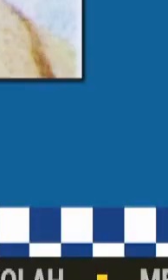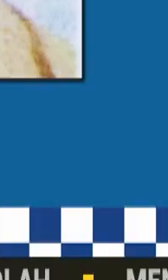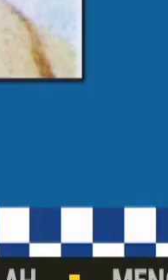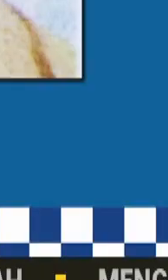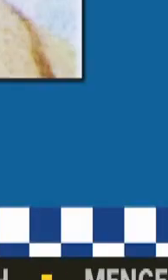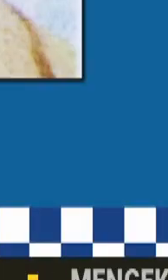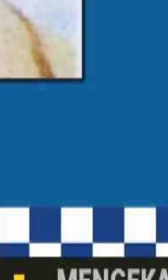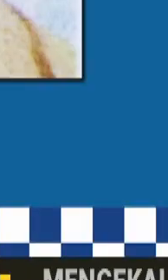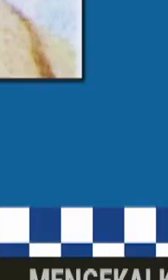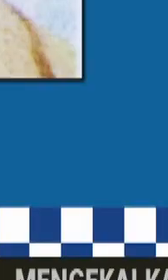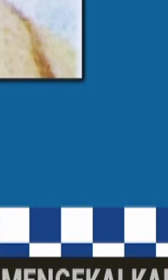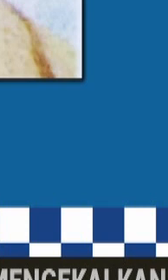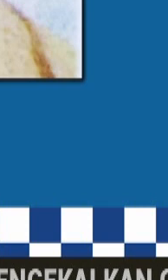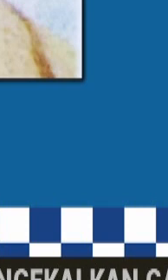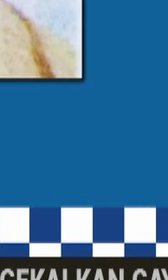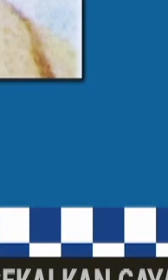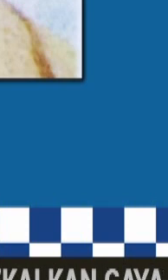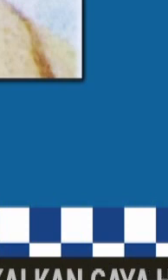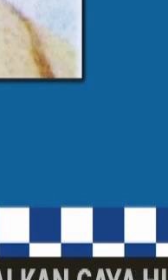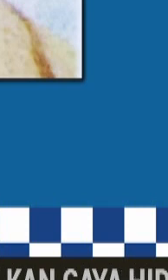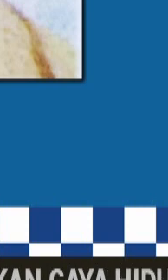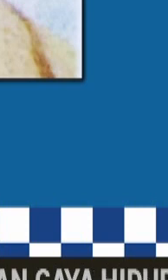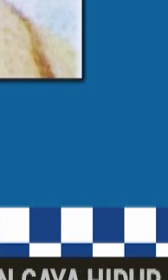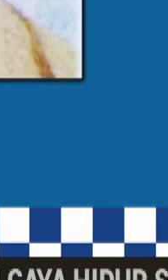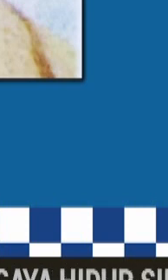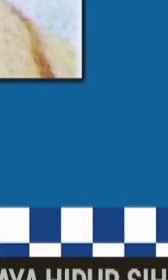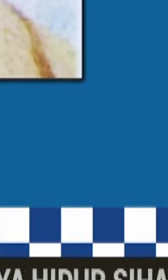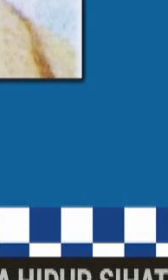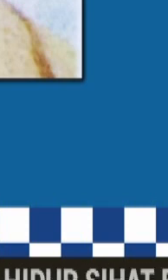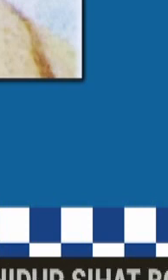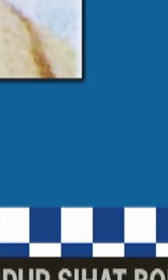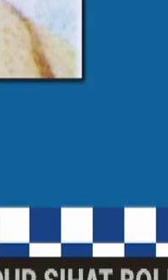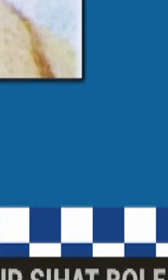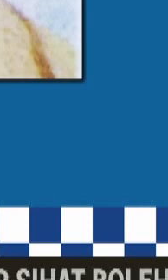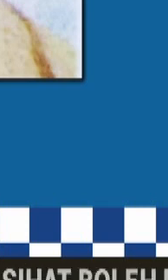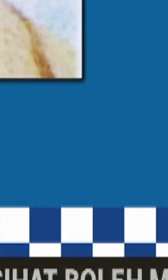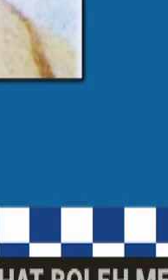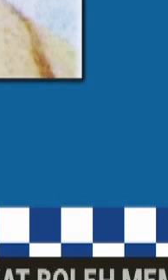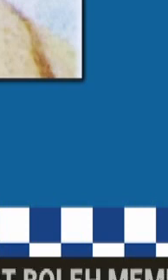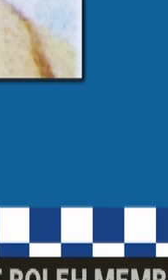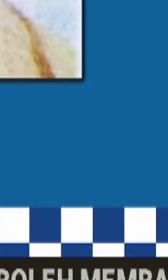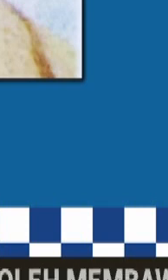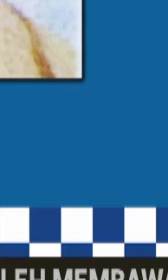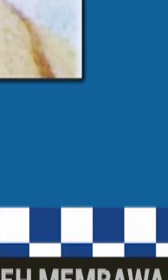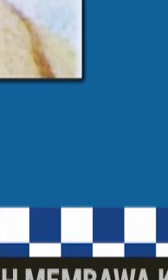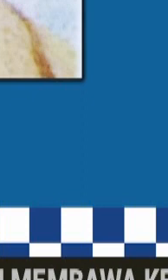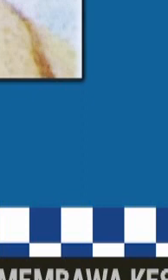majikan sebarang maklumat mengenai Muhammad ruman Ahmad hubungi Balai Polis tutong di talian